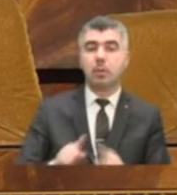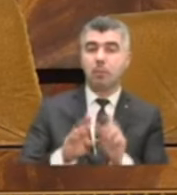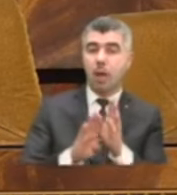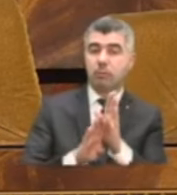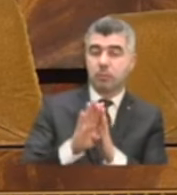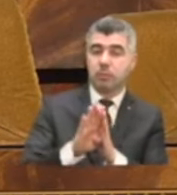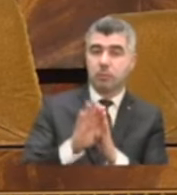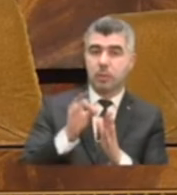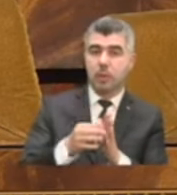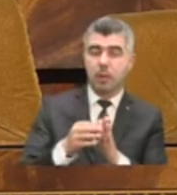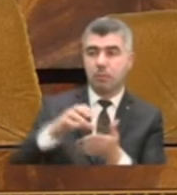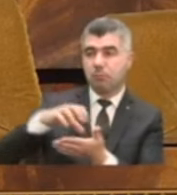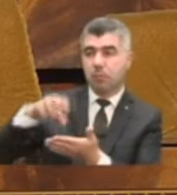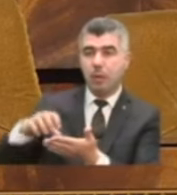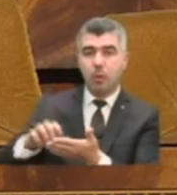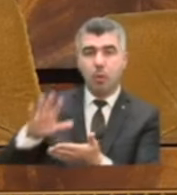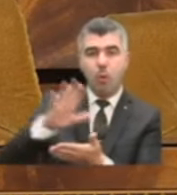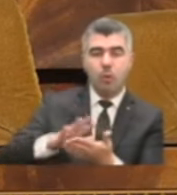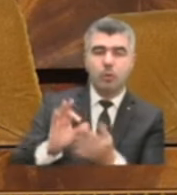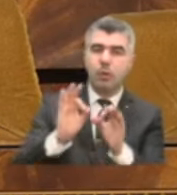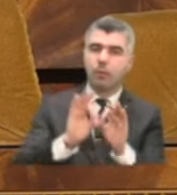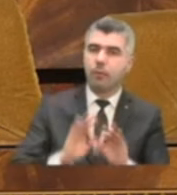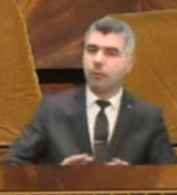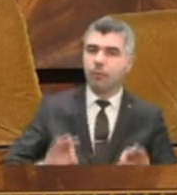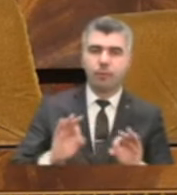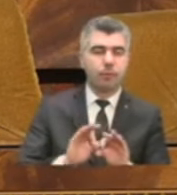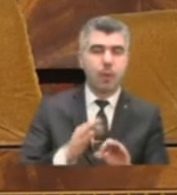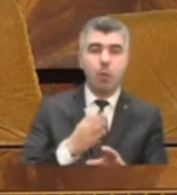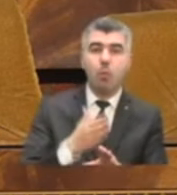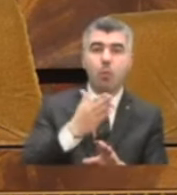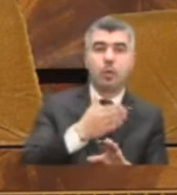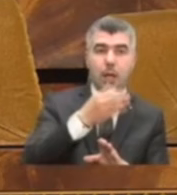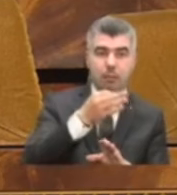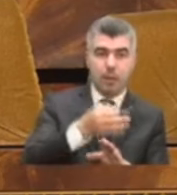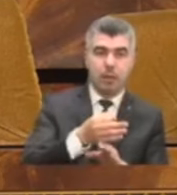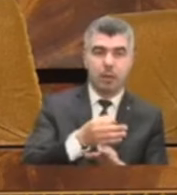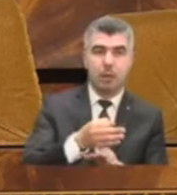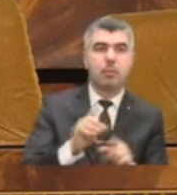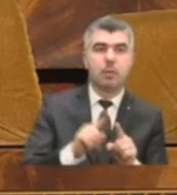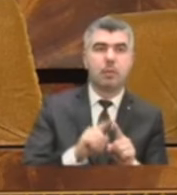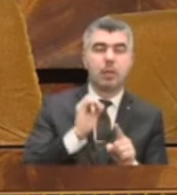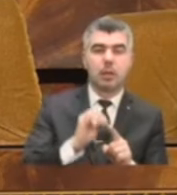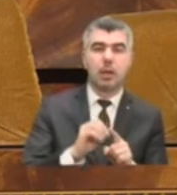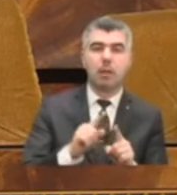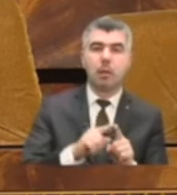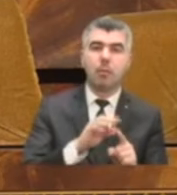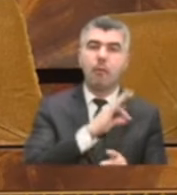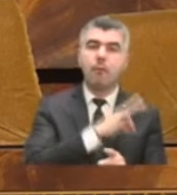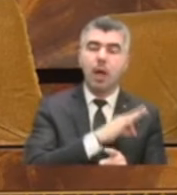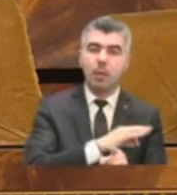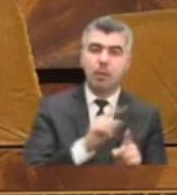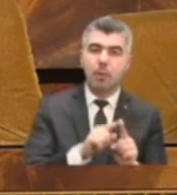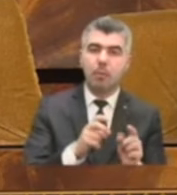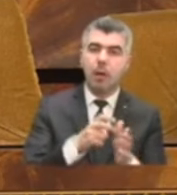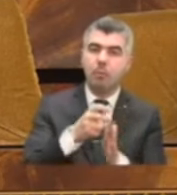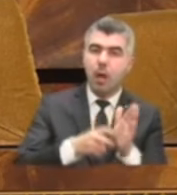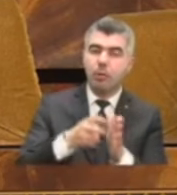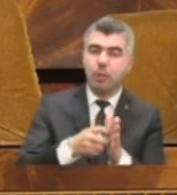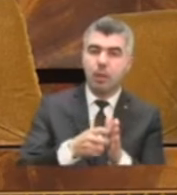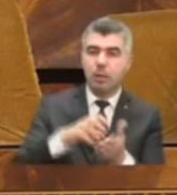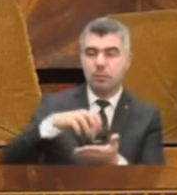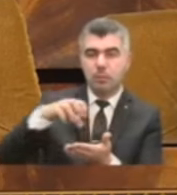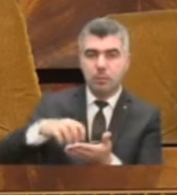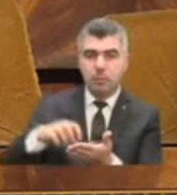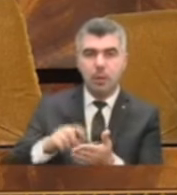مش ملات جميع الاقاليم، وحتى على مستوى المستقبل وهمشتوا بعض الاقاليم اللي كانت اللي استفد منها المكتب الوطني للسكك الحديديه